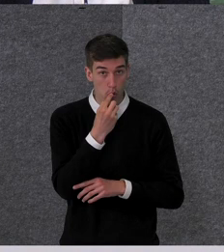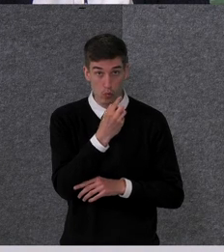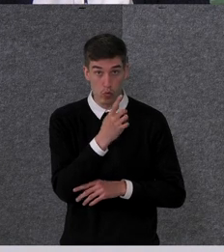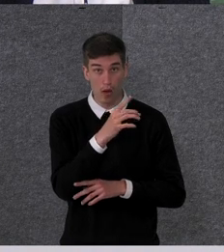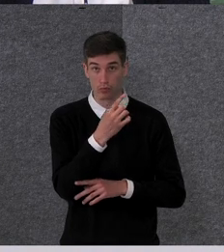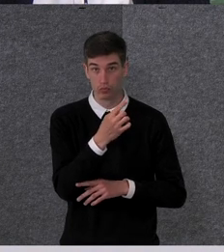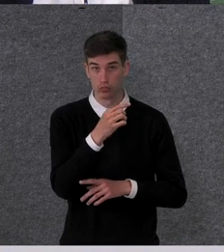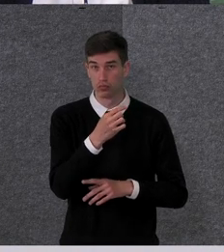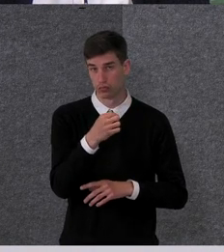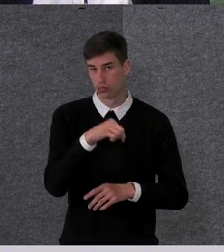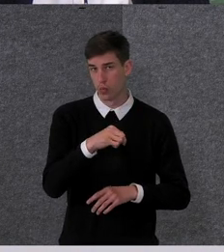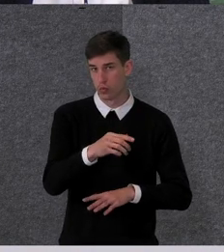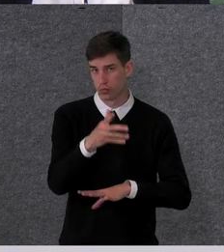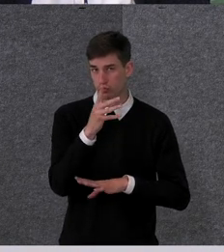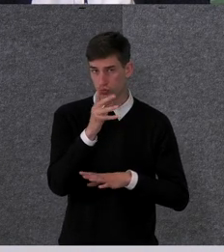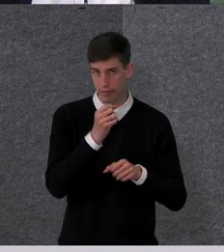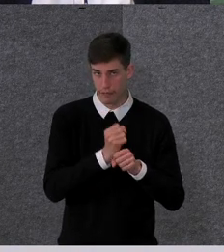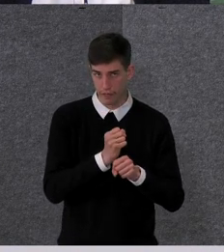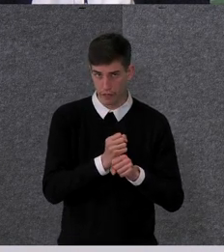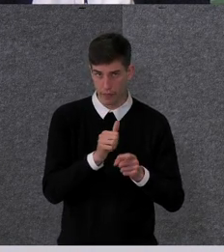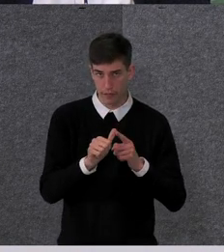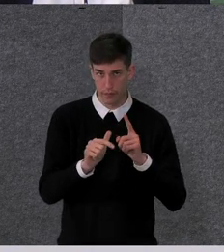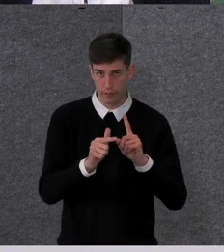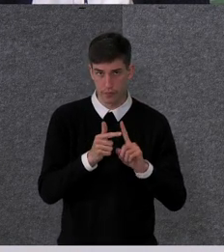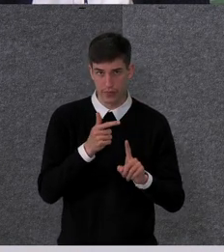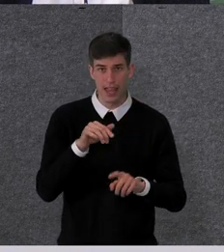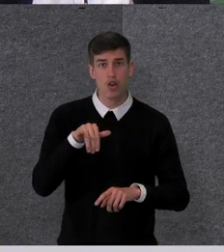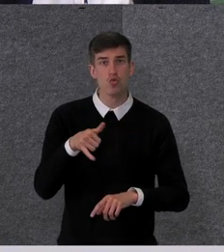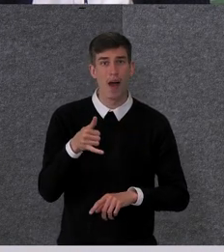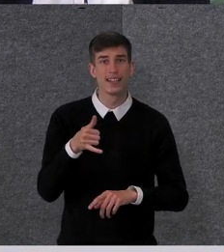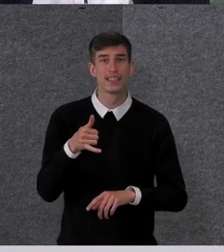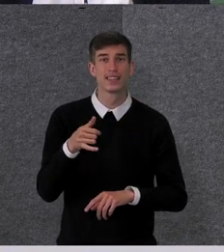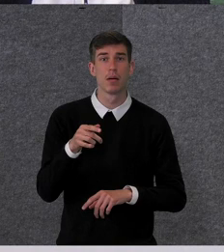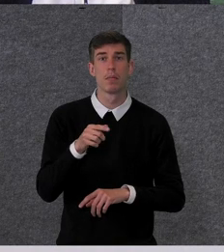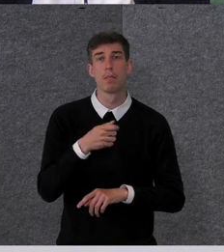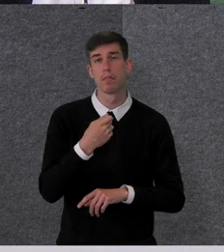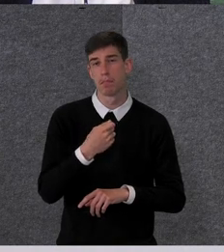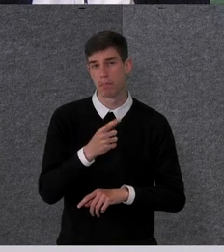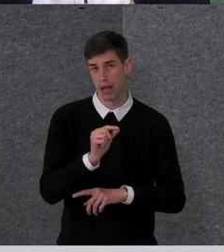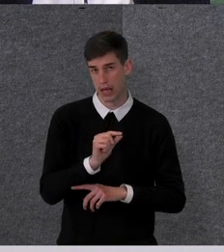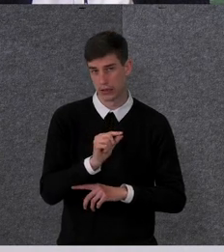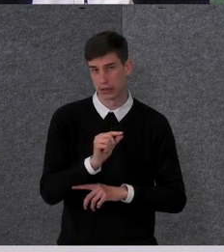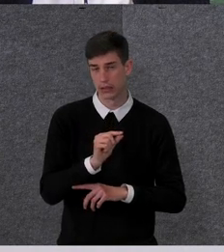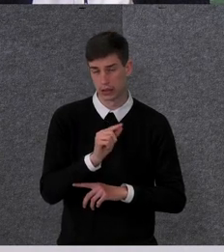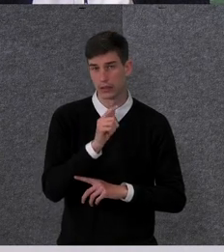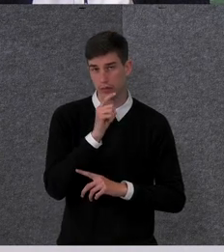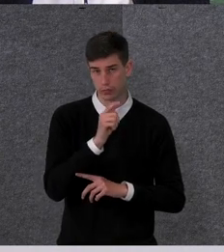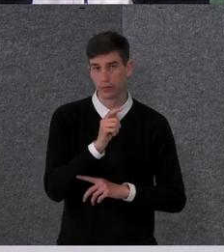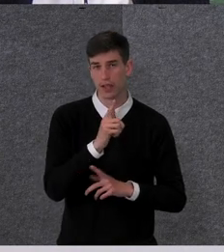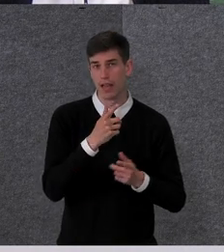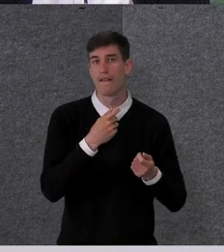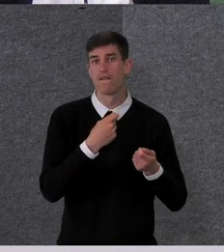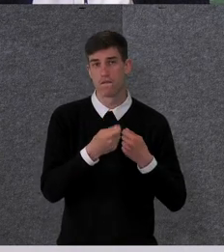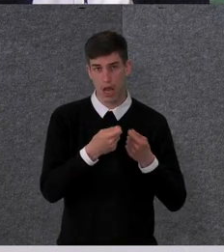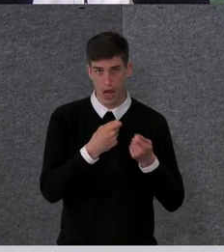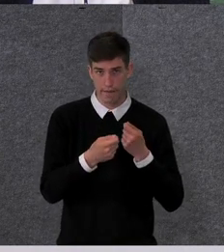zuvor ja heute auch schon bereits vorgestellt. Johannes Preisner, entschuldigt bitte, KV Frankfurt am